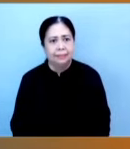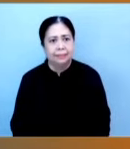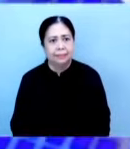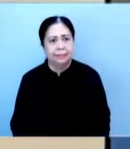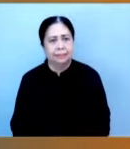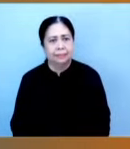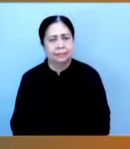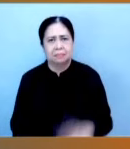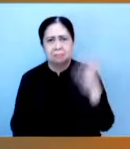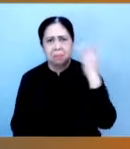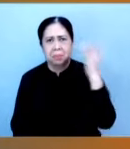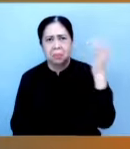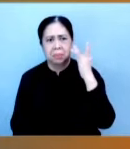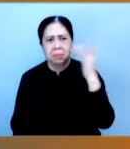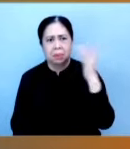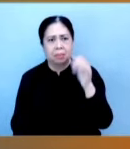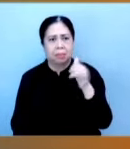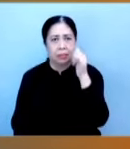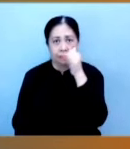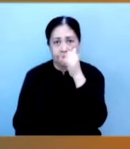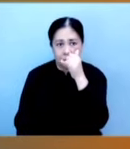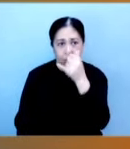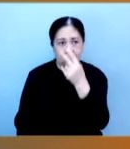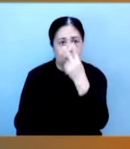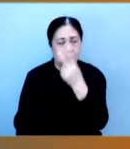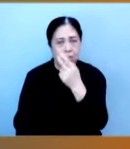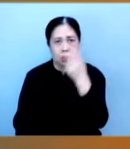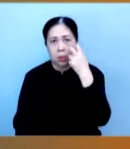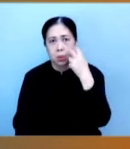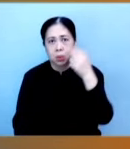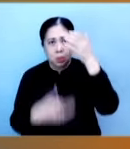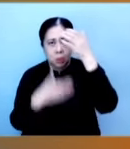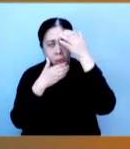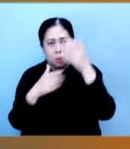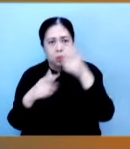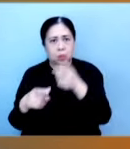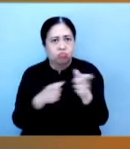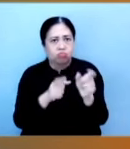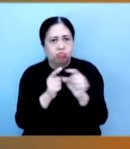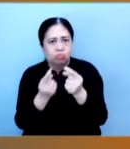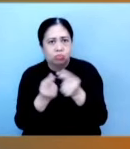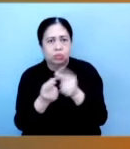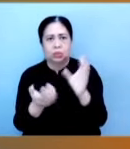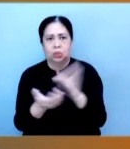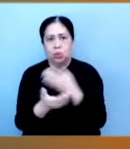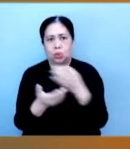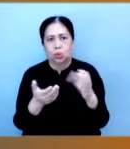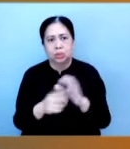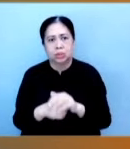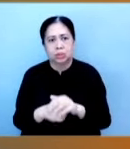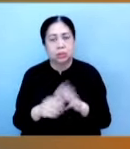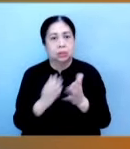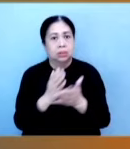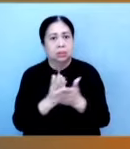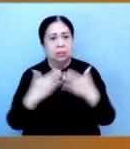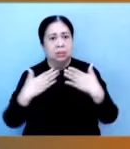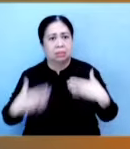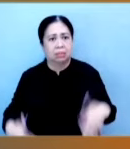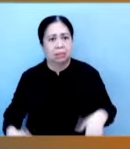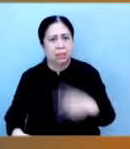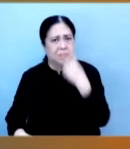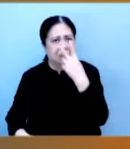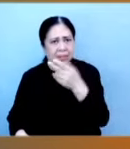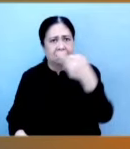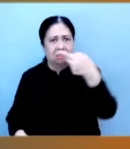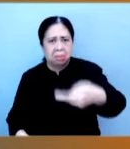upuan sa isa pang video makikita ang armadong grupong nasa likod ng pag-atake sa concert hall habang ilang katawan ang makikitang